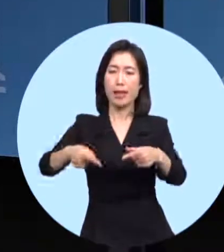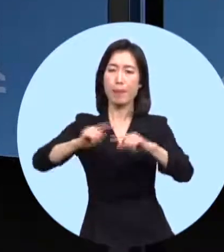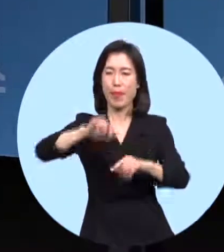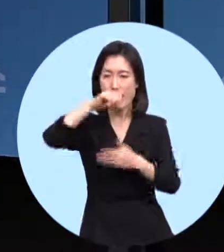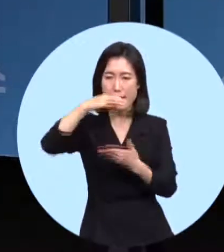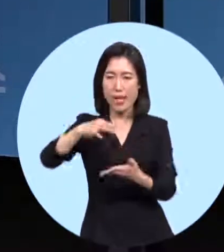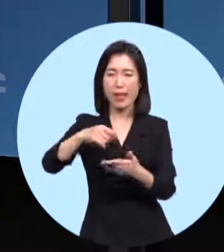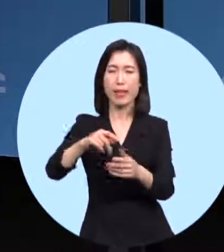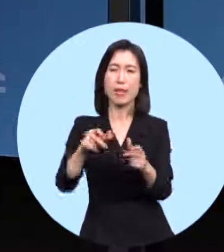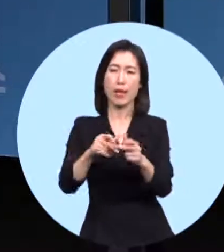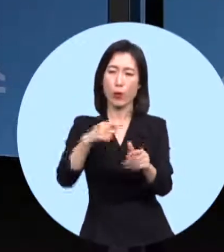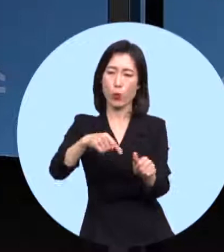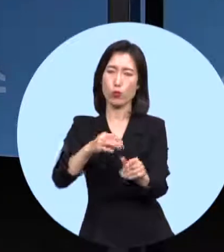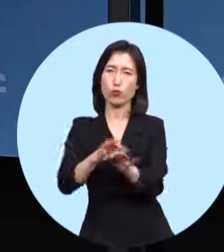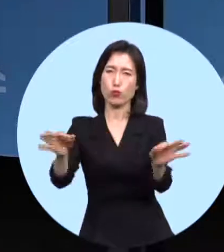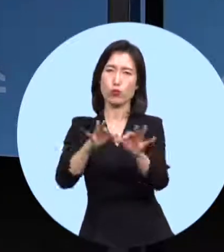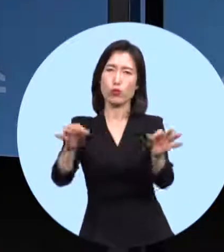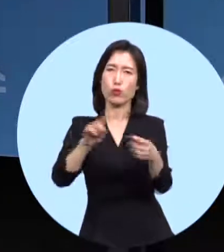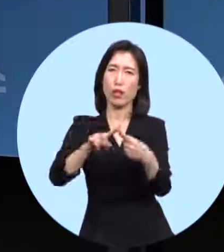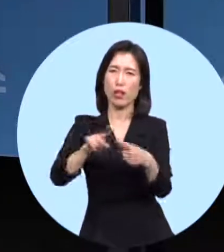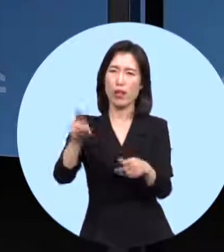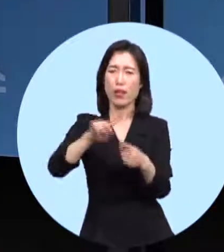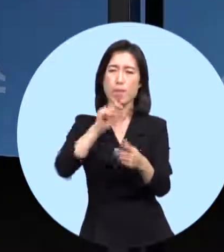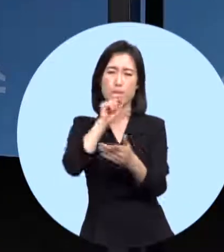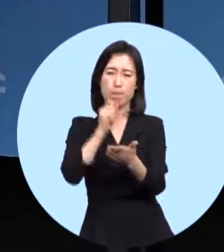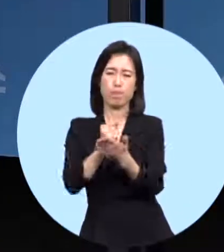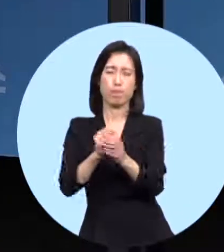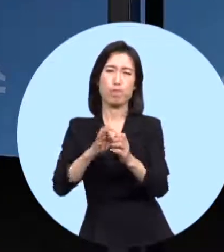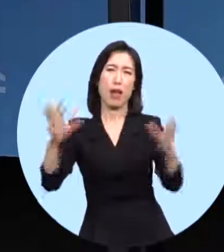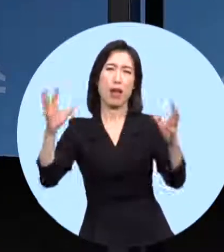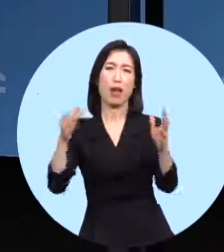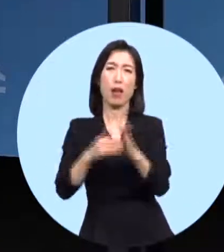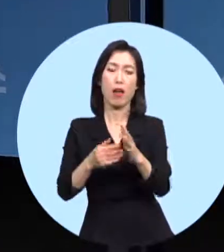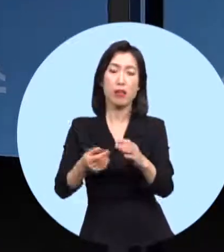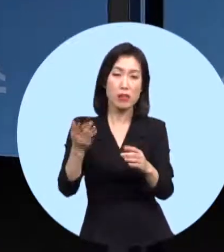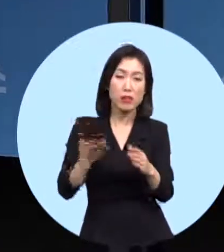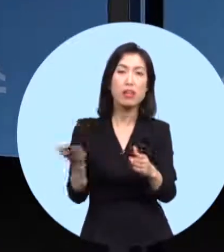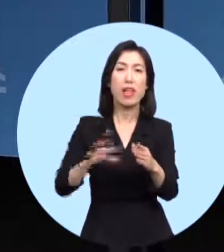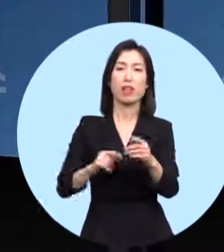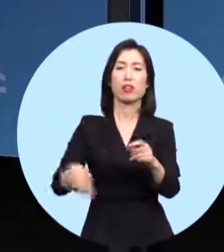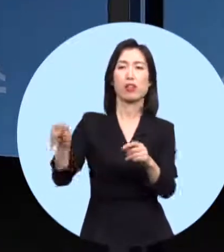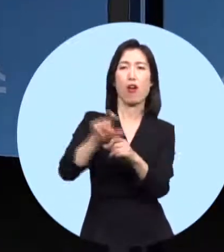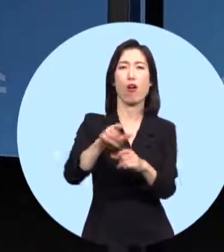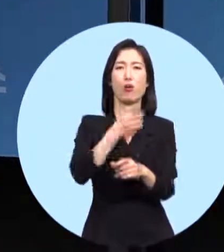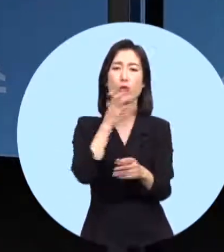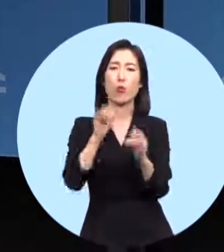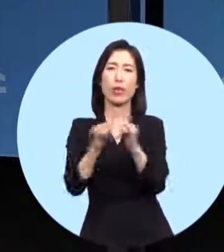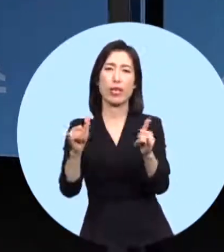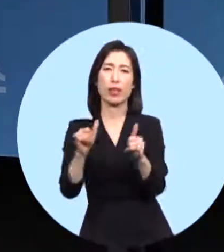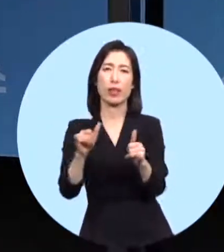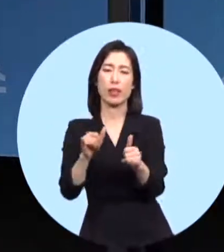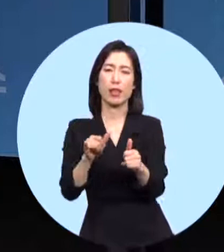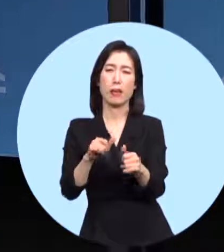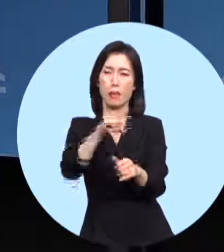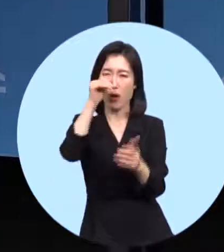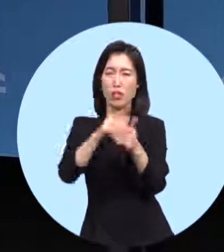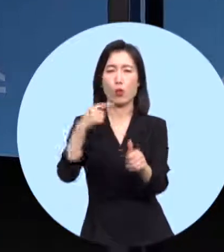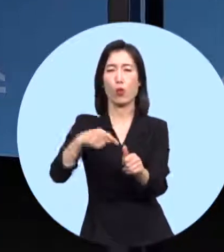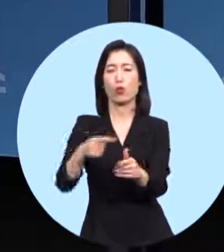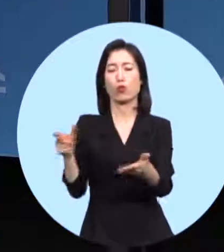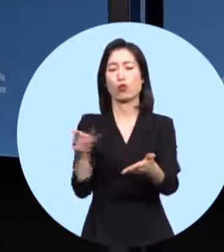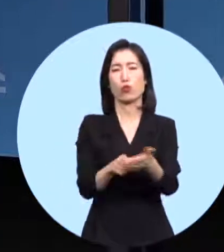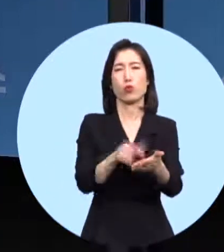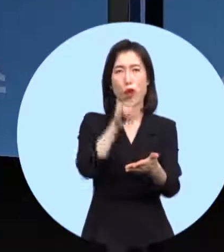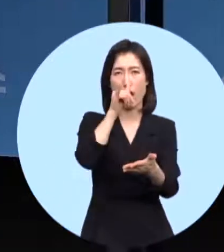논쟁이 있었습니다. 이제 우려했던 노인 평생교육이 그 뒤를 이어서 등장했습니다.